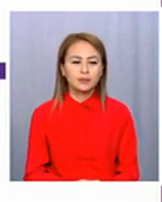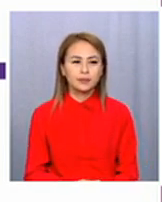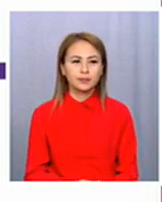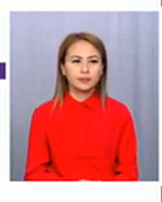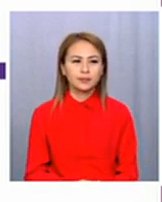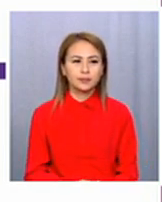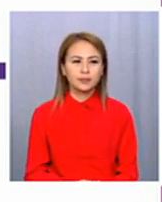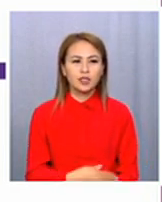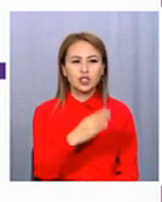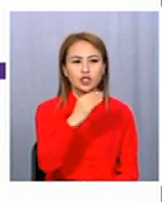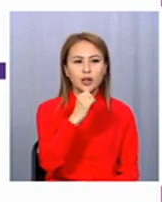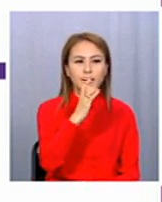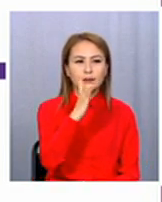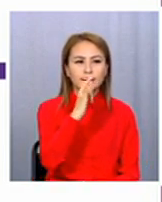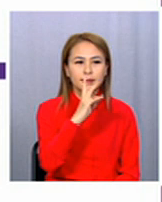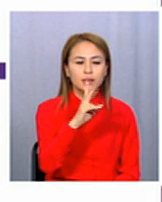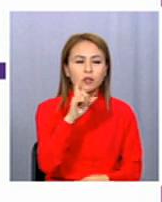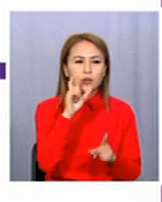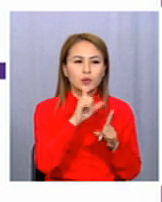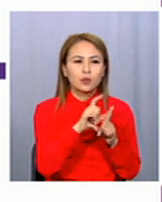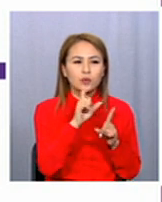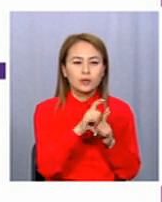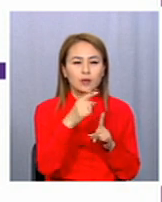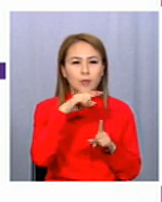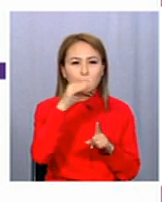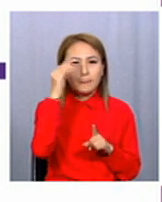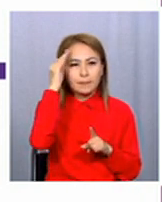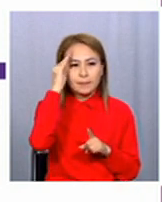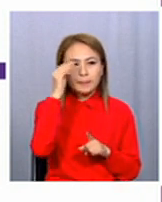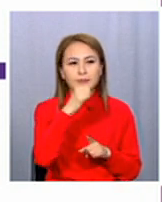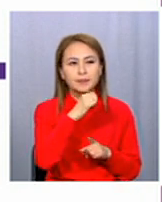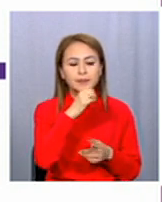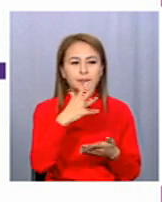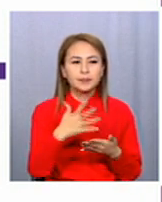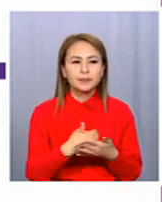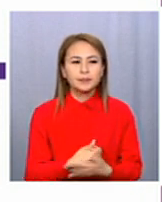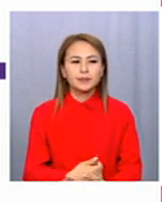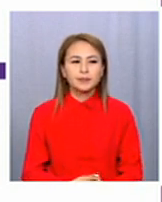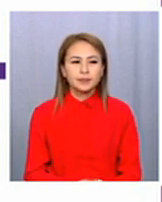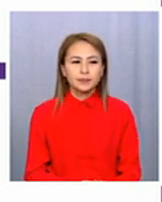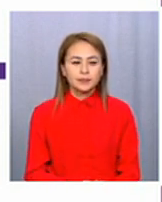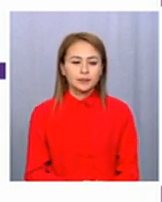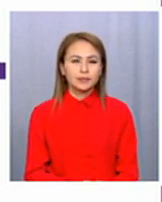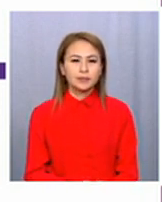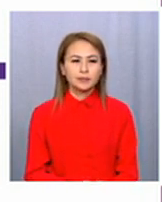жасын сөзіне мағынасы жоқ сөздерді ойланып көріңдер.